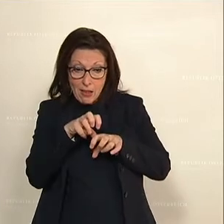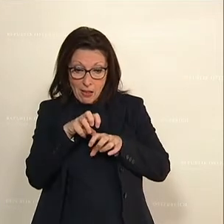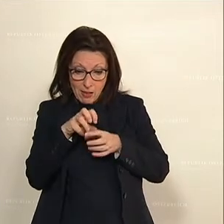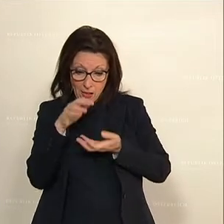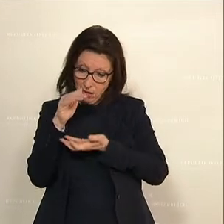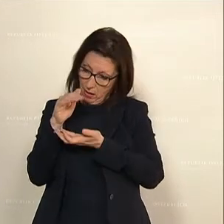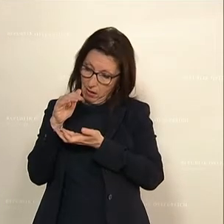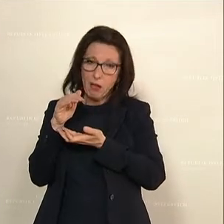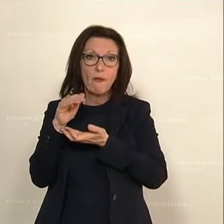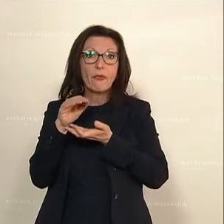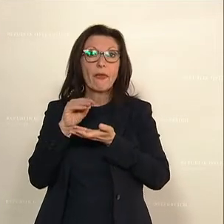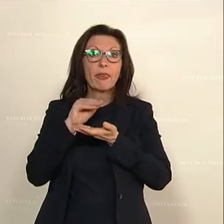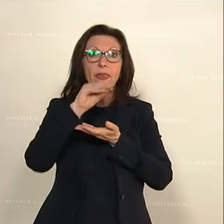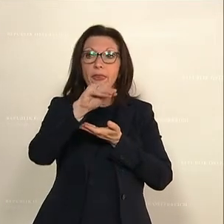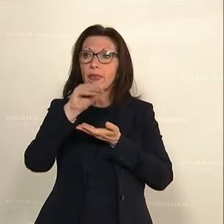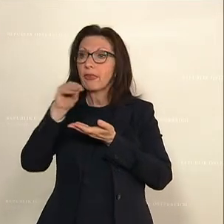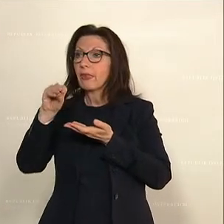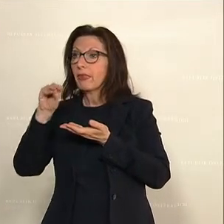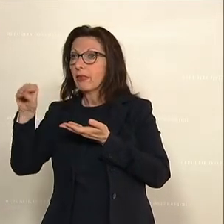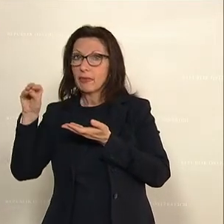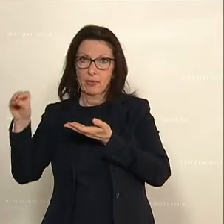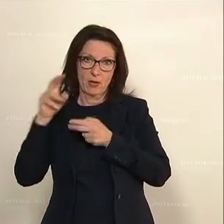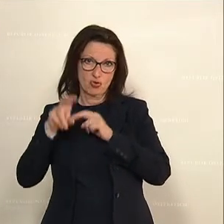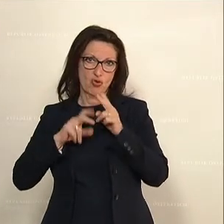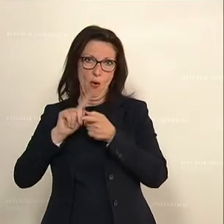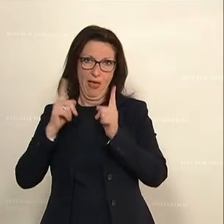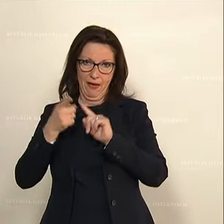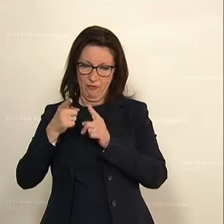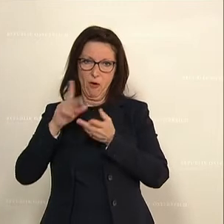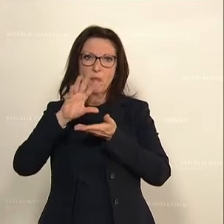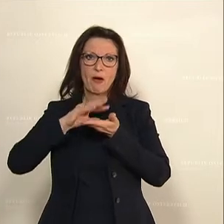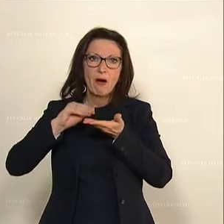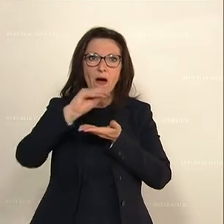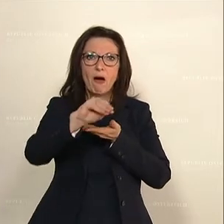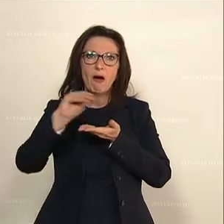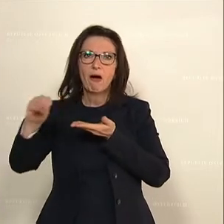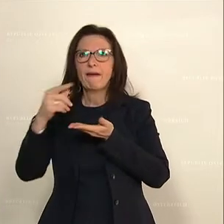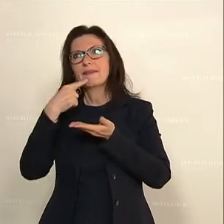wir im Rahmen von ökoasozialen Steuerreformen Almosen.